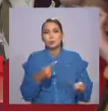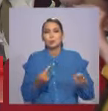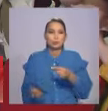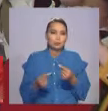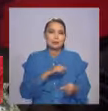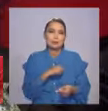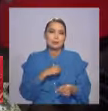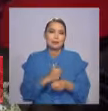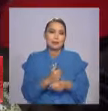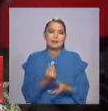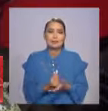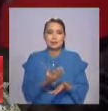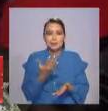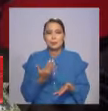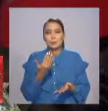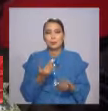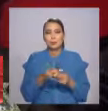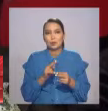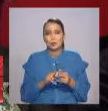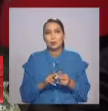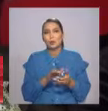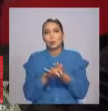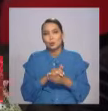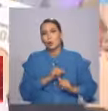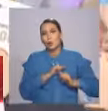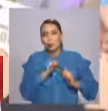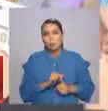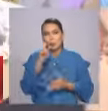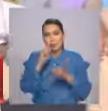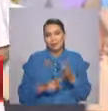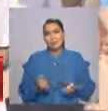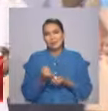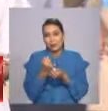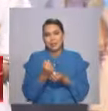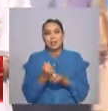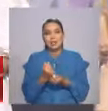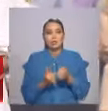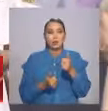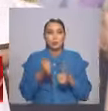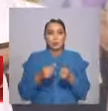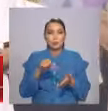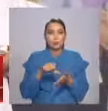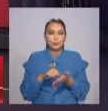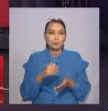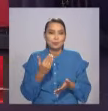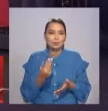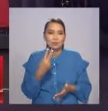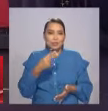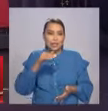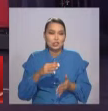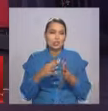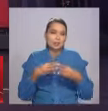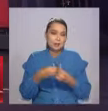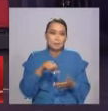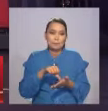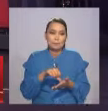самые главные ценности – любви, дружбы, поддержки и верности. За это время в конкурсе приняли участие более 20 тысяч семей.